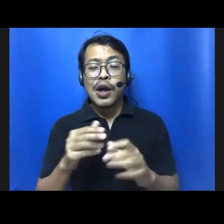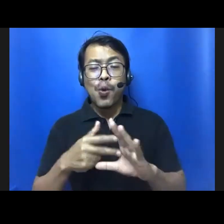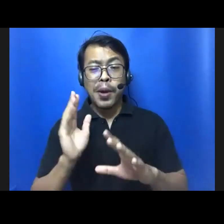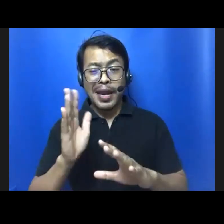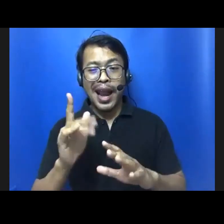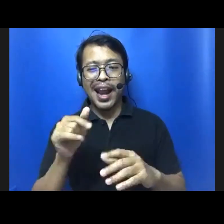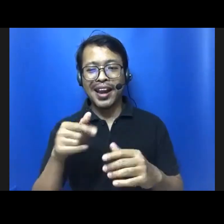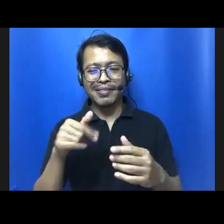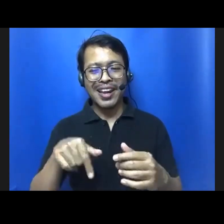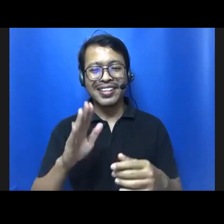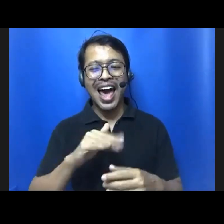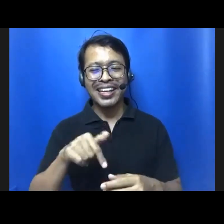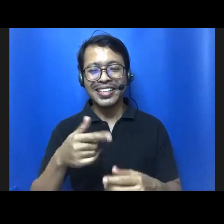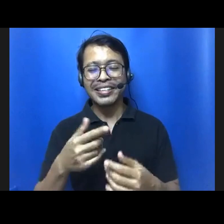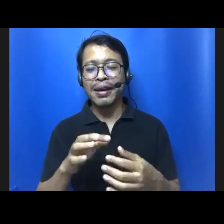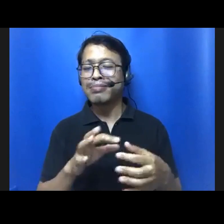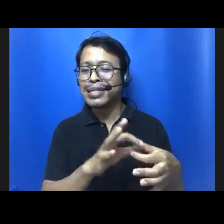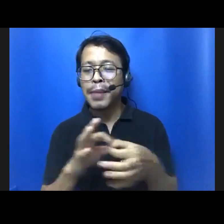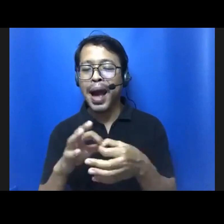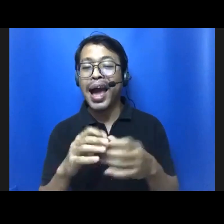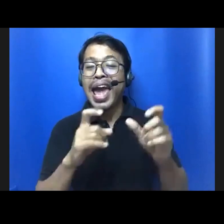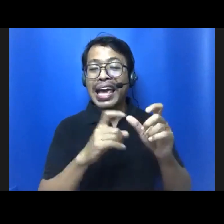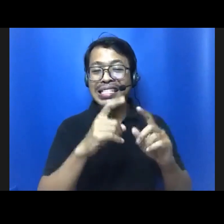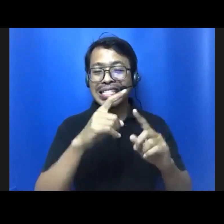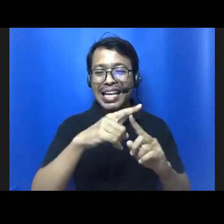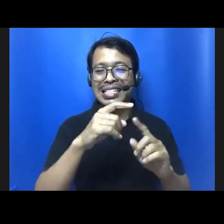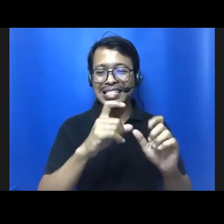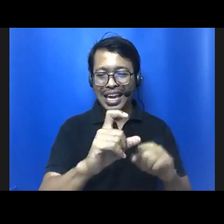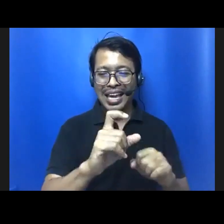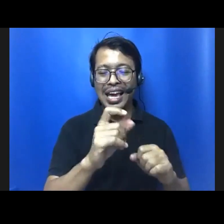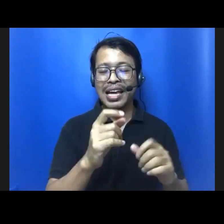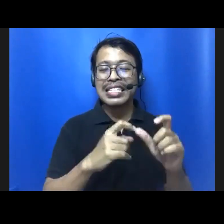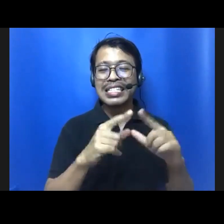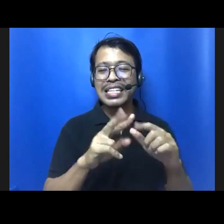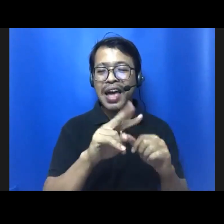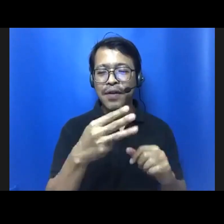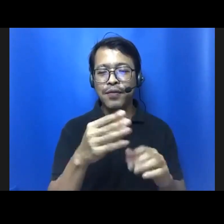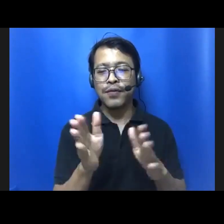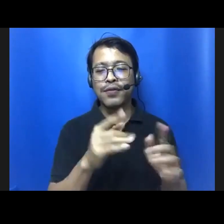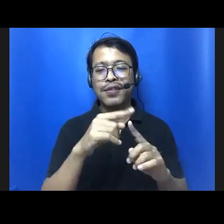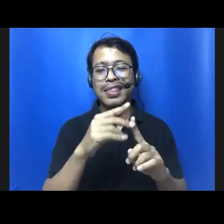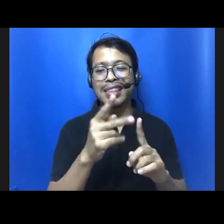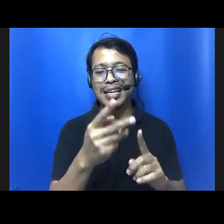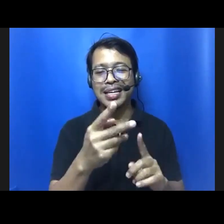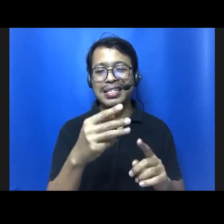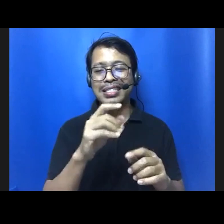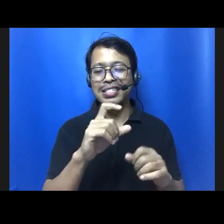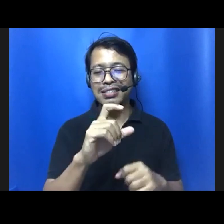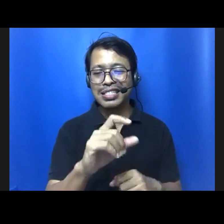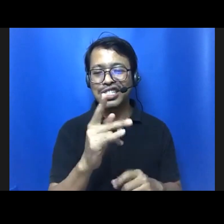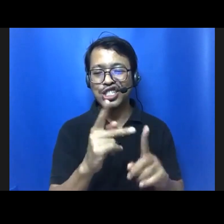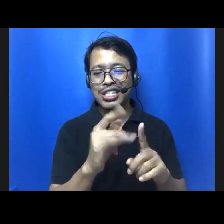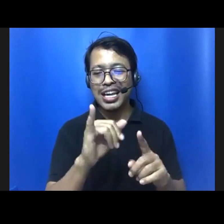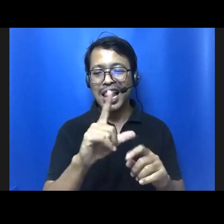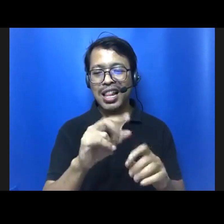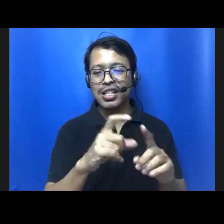kerjasama antara Yayasan Sayangi Tunas Cilik, afiliasi dari Save the Children, bekerjasama dengan Kementerian Pendidikan, Kebudayaan, Riset, dan Teknologi